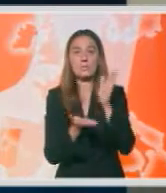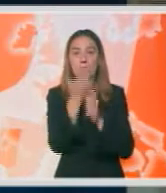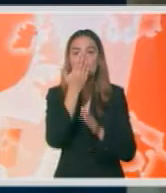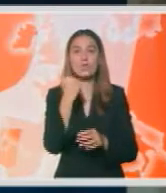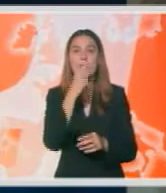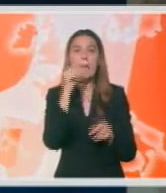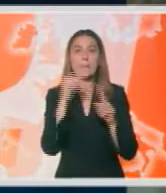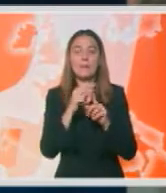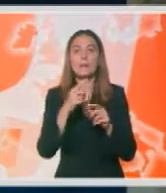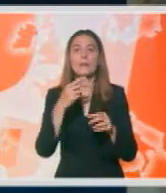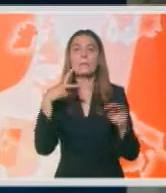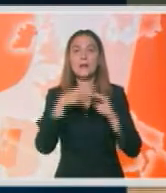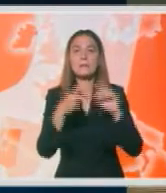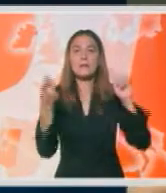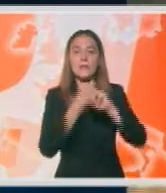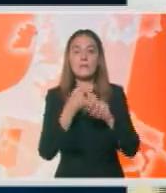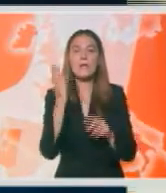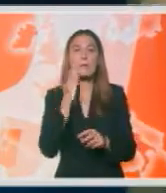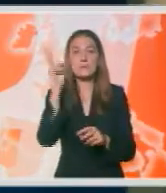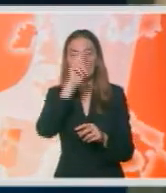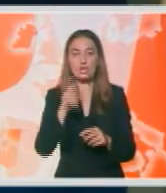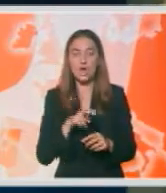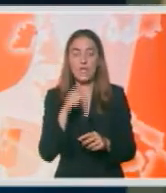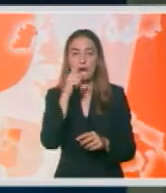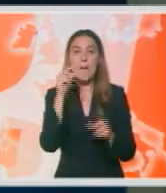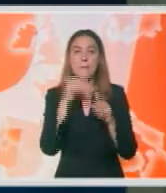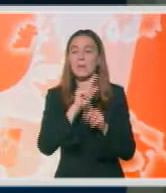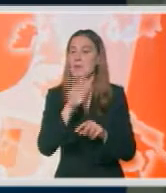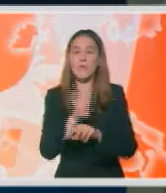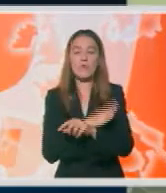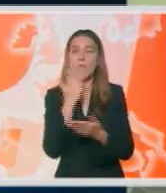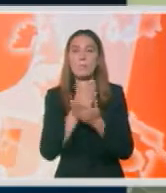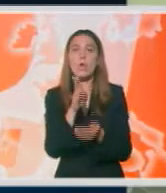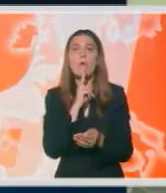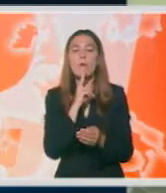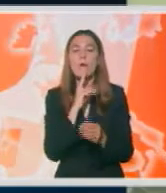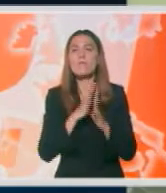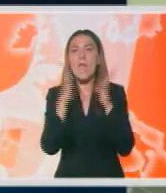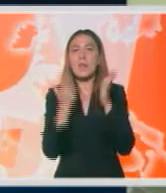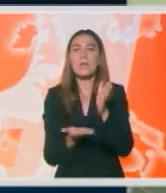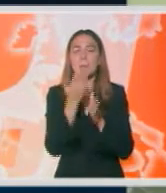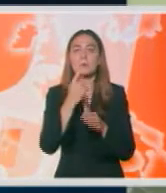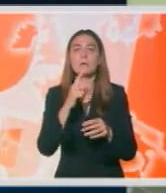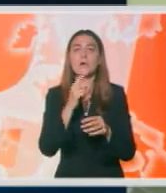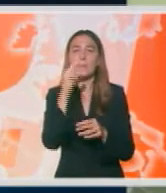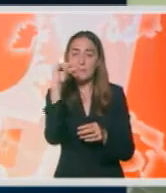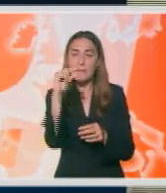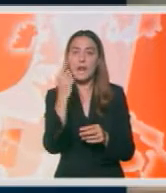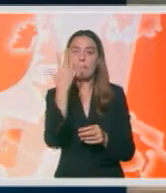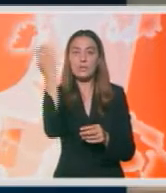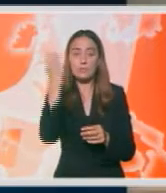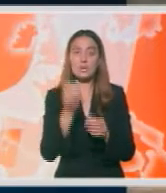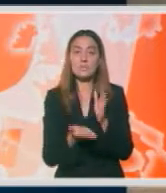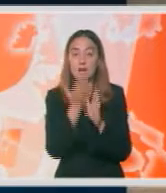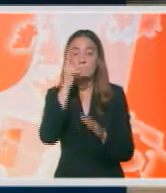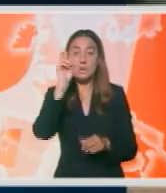Peking prestao da vezuje juan za američki dolar. Peking nije voljan za bilo kakve nagle poteze, jer bi i sasvim blag petoprocentni